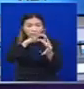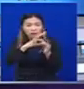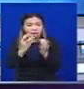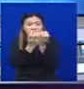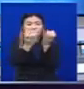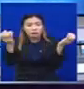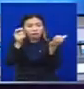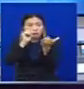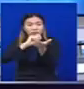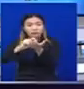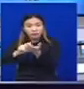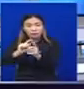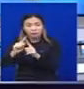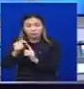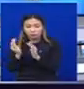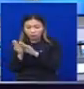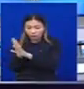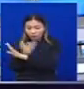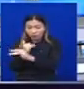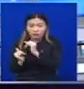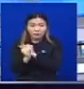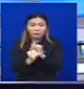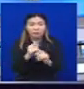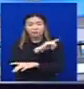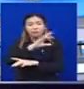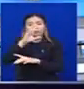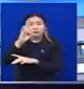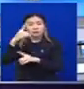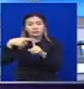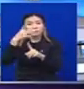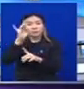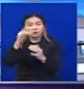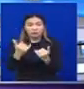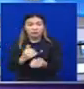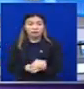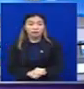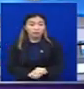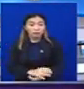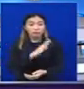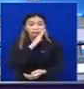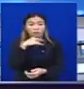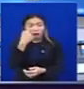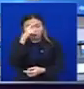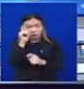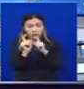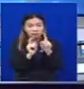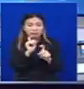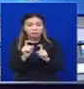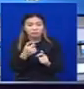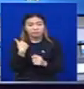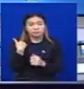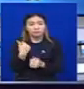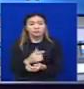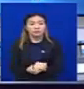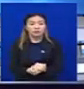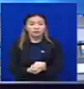รมนูญก่อนที่จะไปออกเสียงประชามติในวันที่7สิงหาคมนี้ครับ ค่ะและขณะนี้นะคะถ้าใครยังมีข้อสงสัยอยู่ต้องติดตามกับช่วงนี้เลยค่ะ